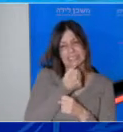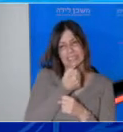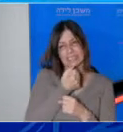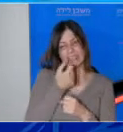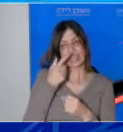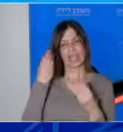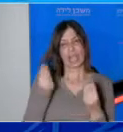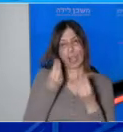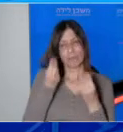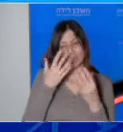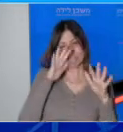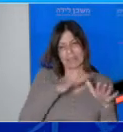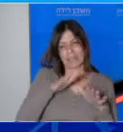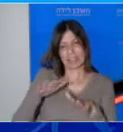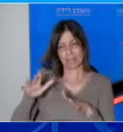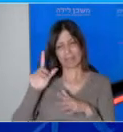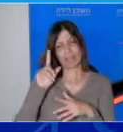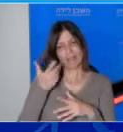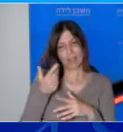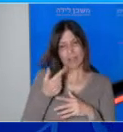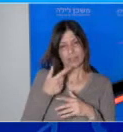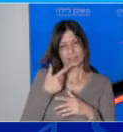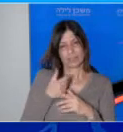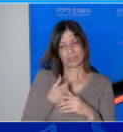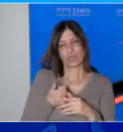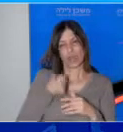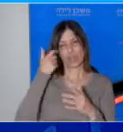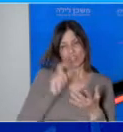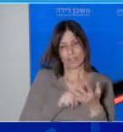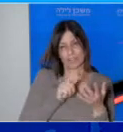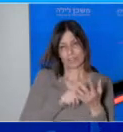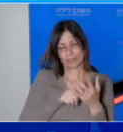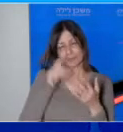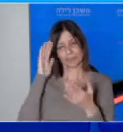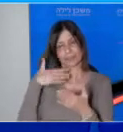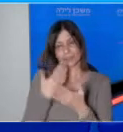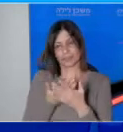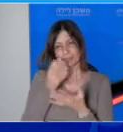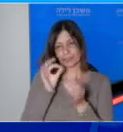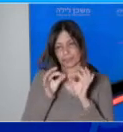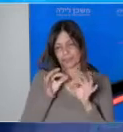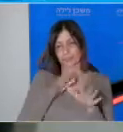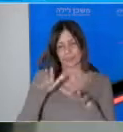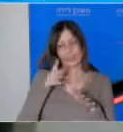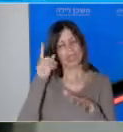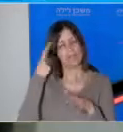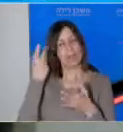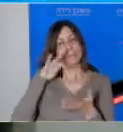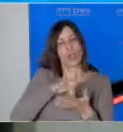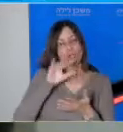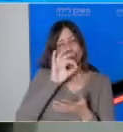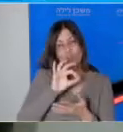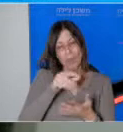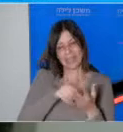את כמות המנדטים, אבל ראש התביעה, ולצורך העניין, היועץ המשפטי לממשלה, גם צריך לדעת מה המקום שלו, ובגלל זה